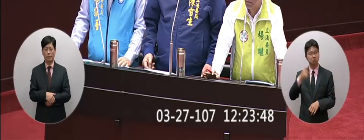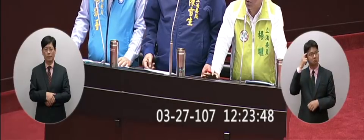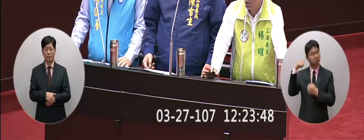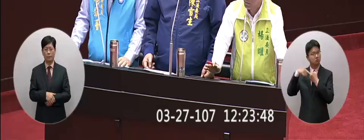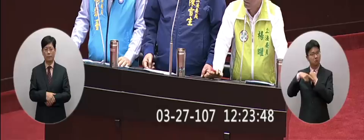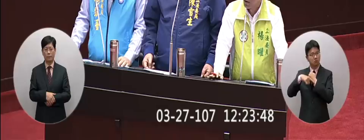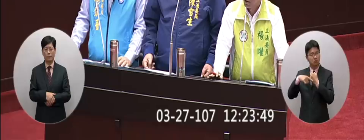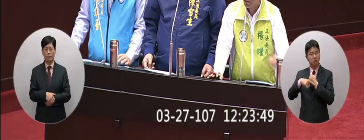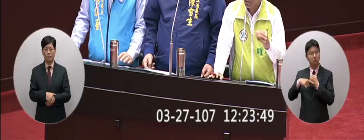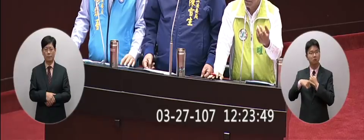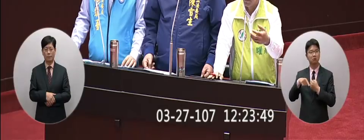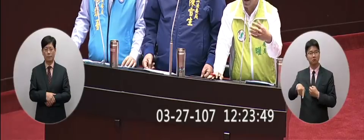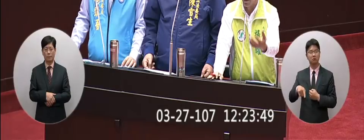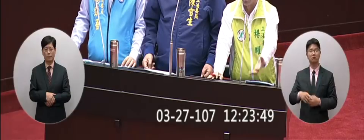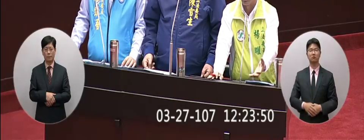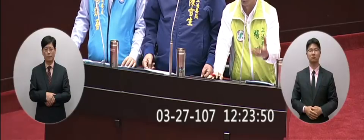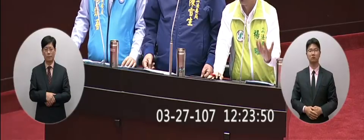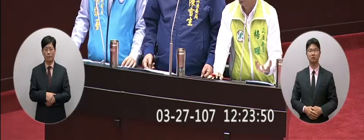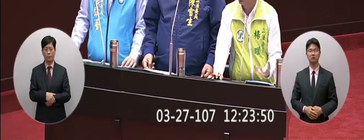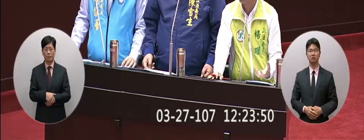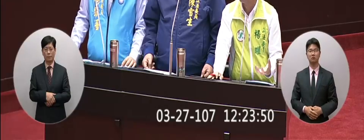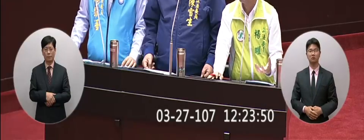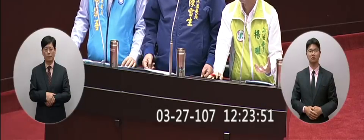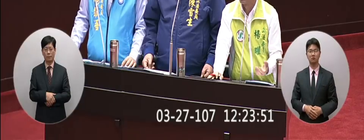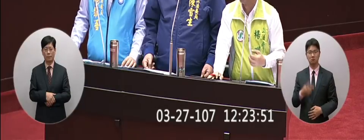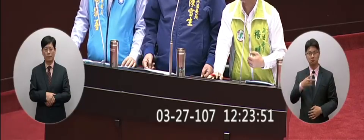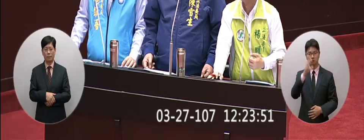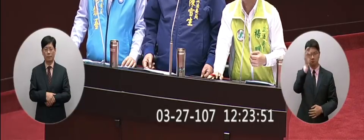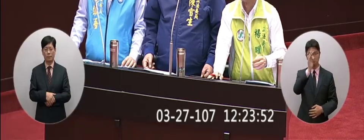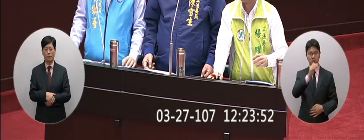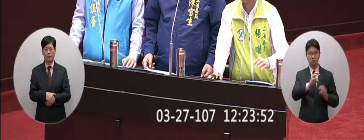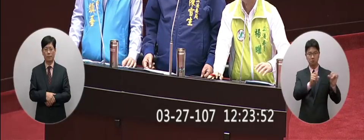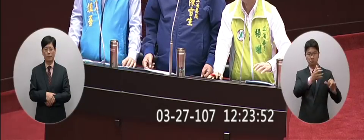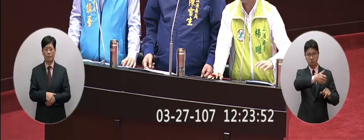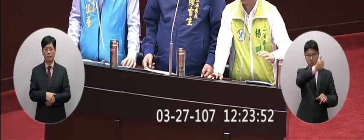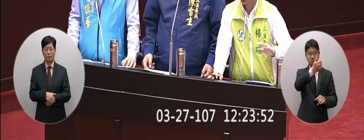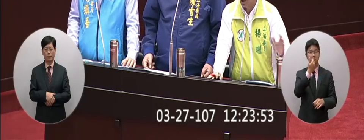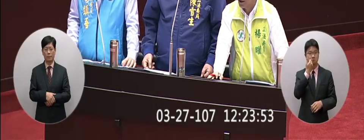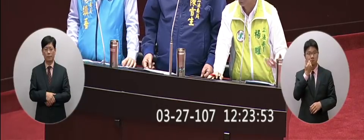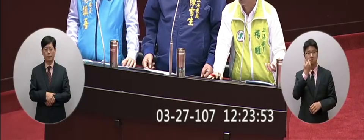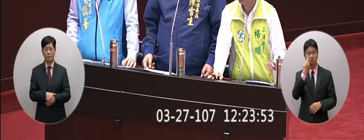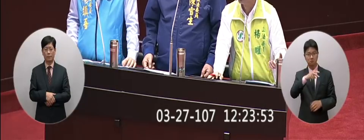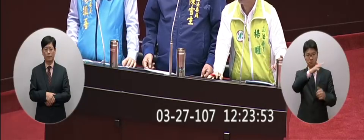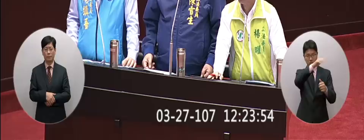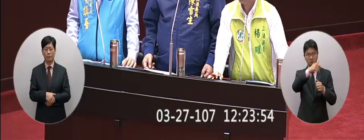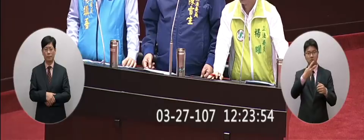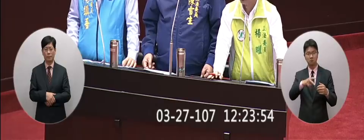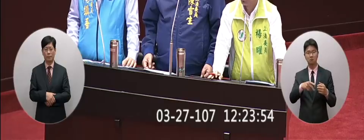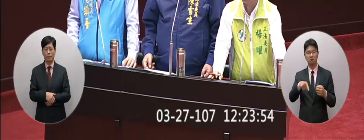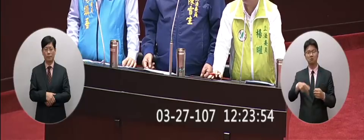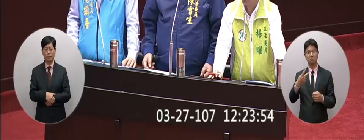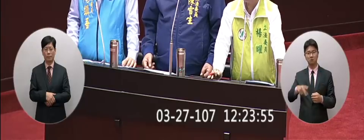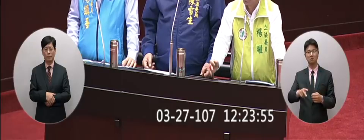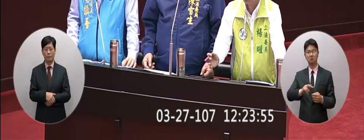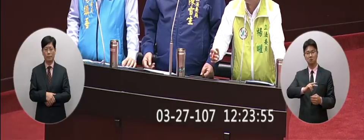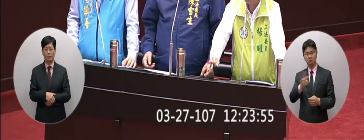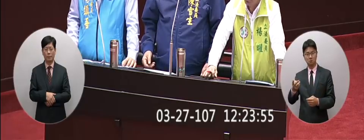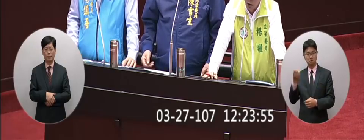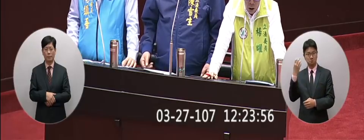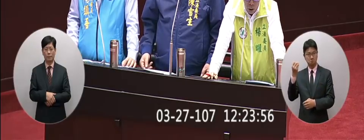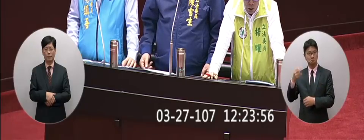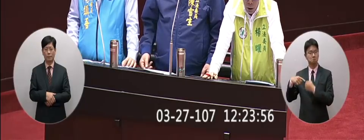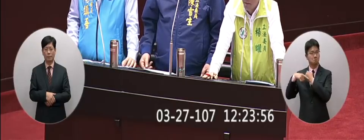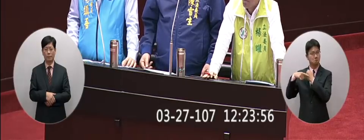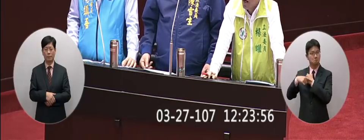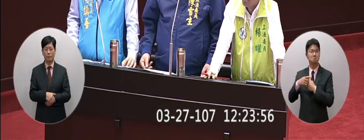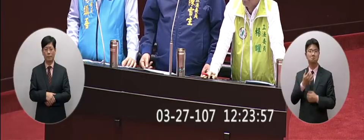把它做、欸、找到地主，然后再利用 闲置空间，再利用 、